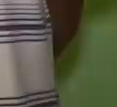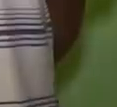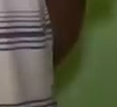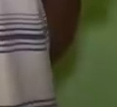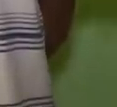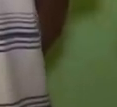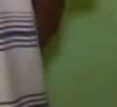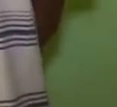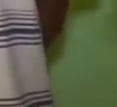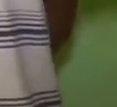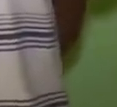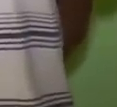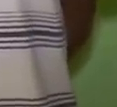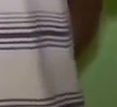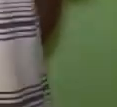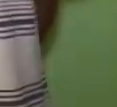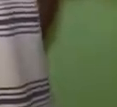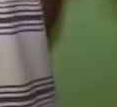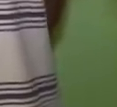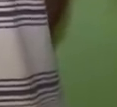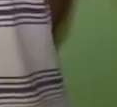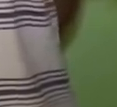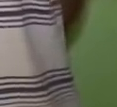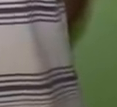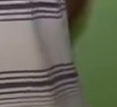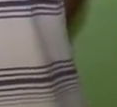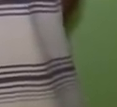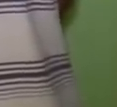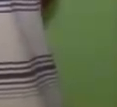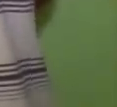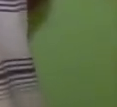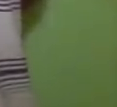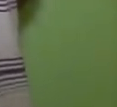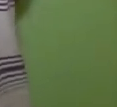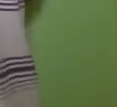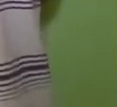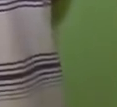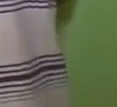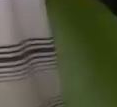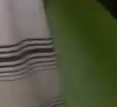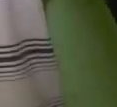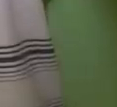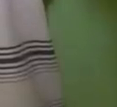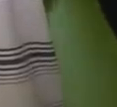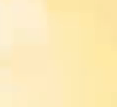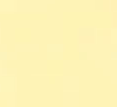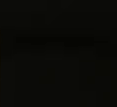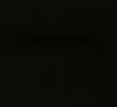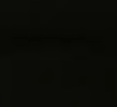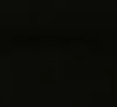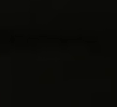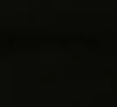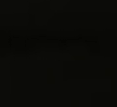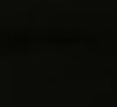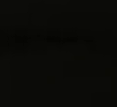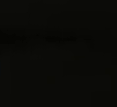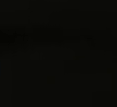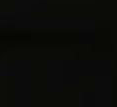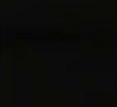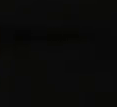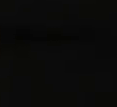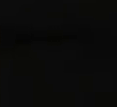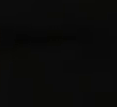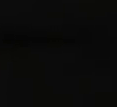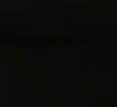yun? Opo, si Chairman. Si Kapitan yun? Opo. May kasama si Chairman? May kasama po. Bata niya siguro, ma'am. Dalawa po sila. Pag nagalit po kasi